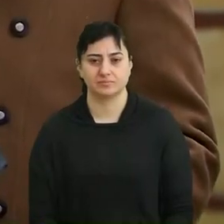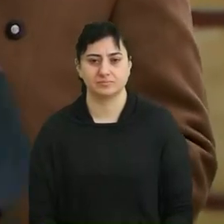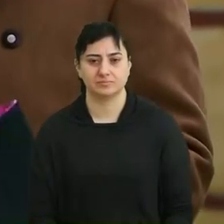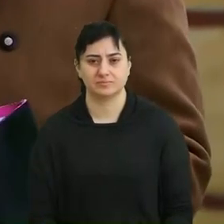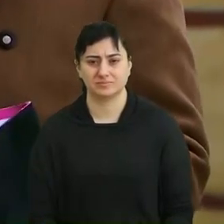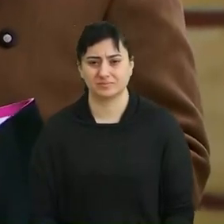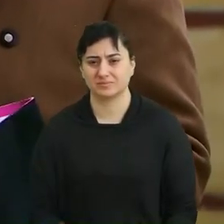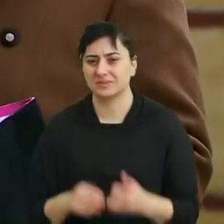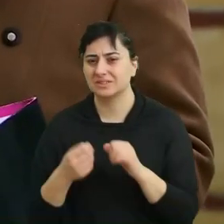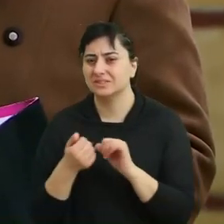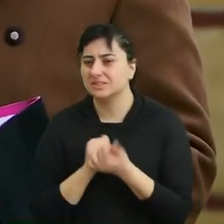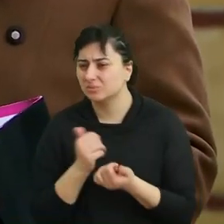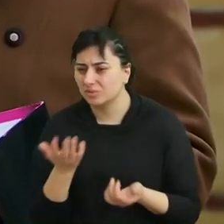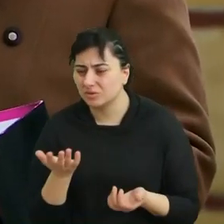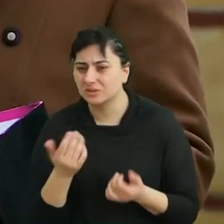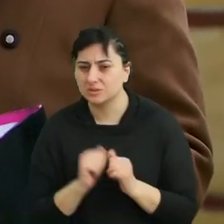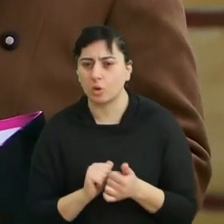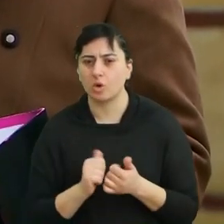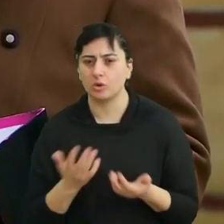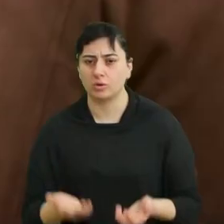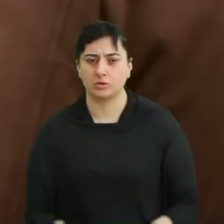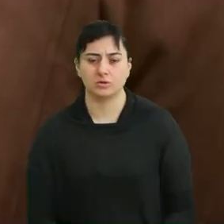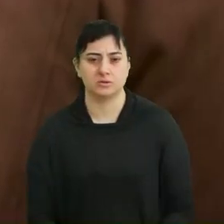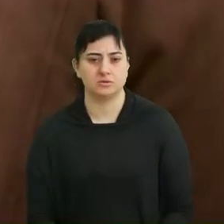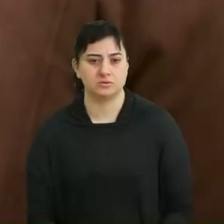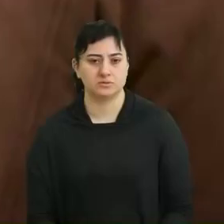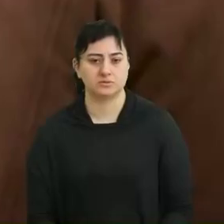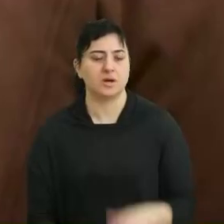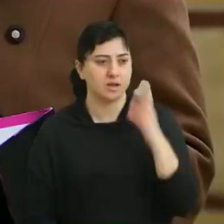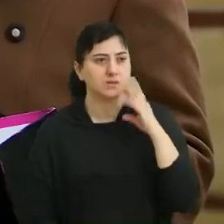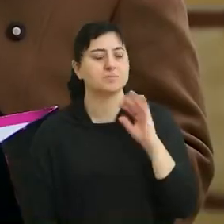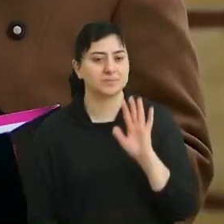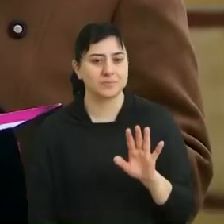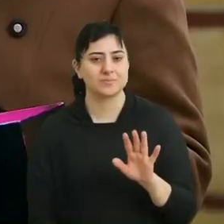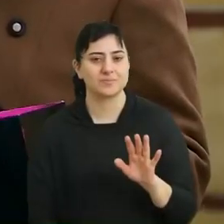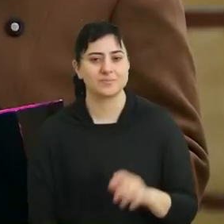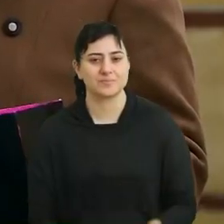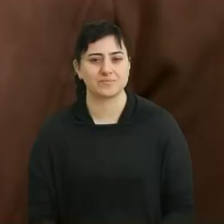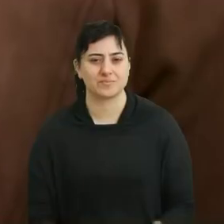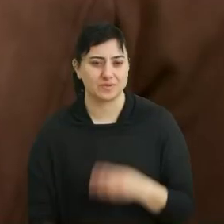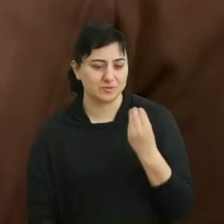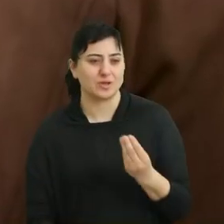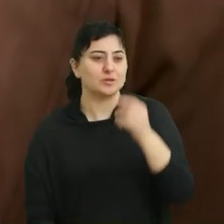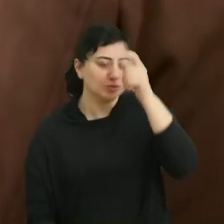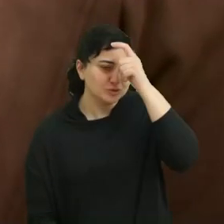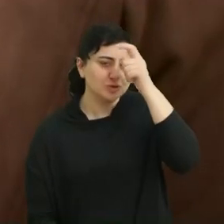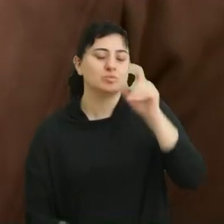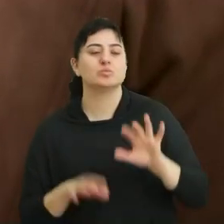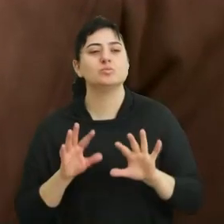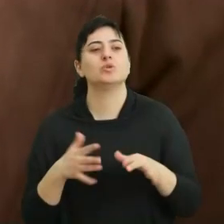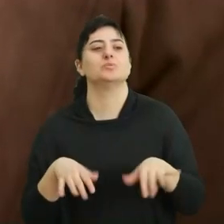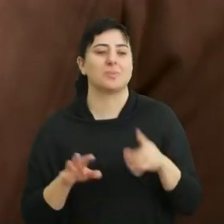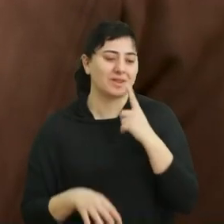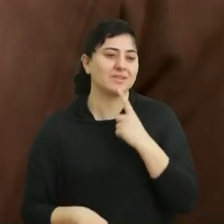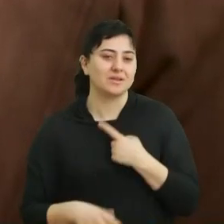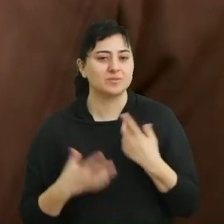tutuşturdu. Spor değil olmadı. Spor, spor. Heh, anladım, tamam. Güzel Türkçemizi yani bozmayalım